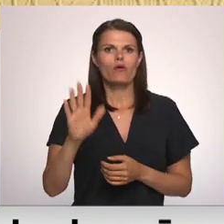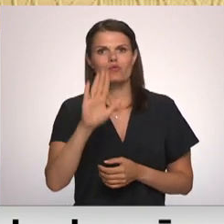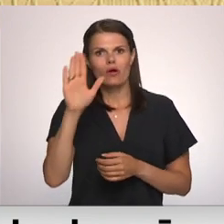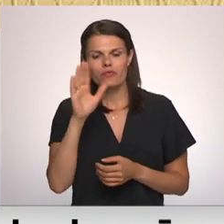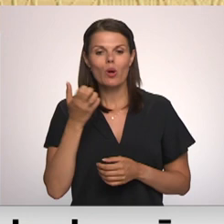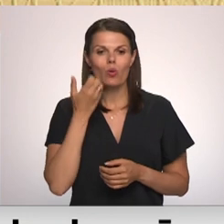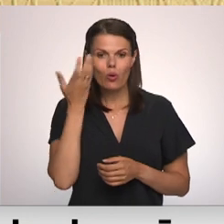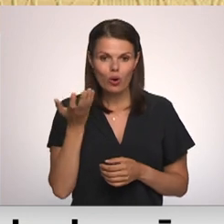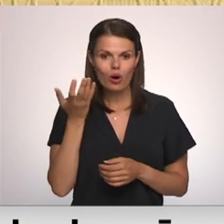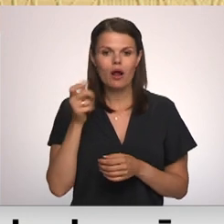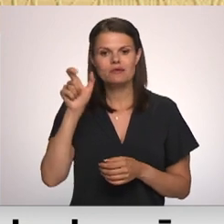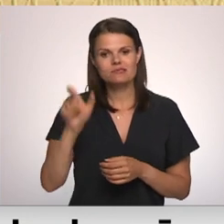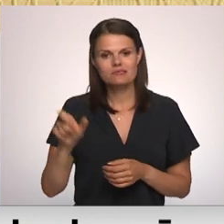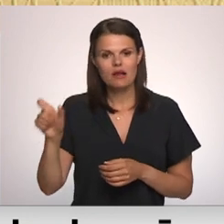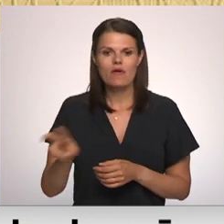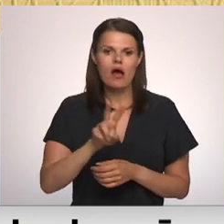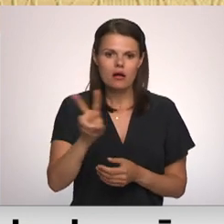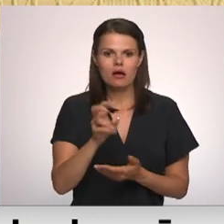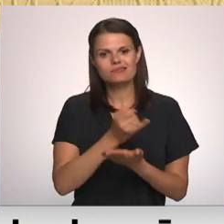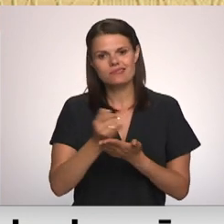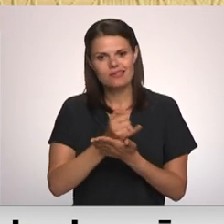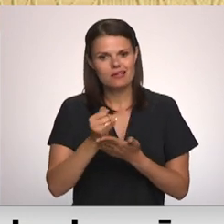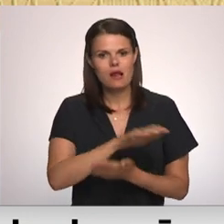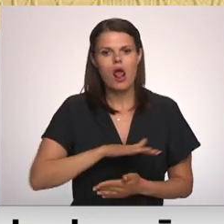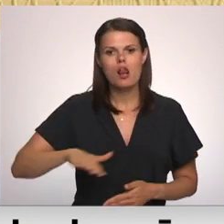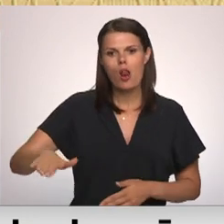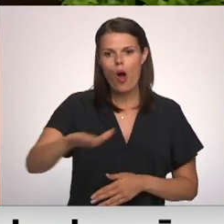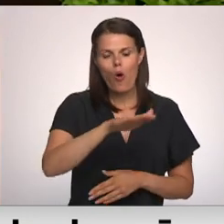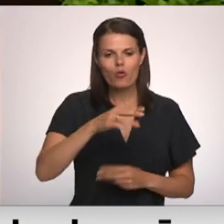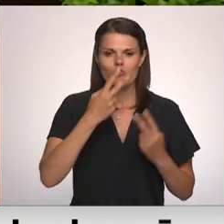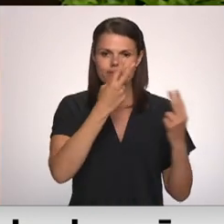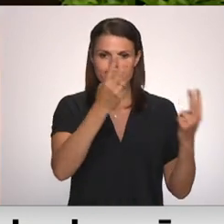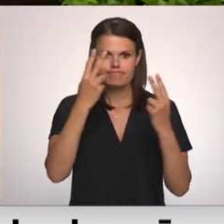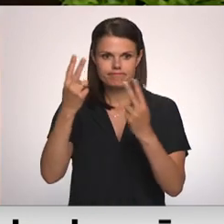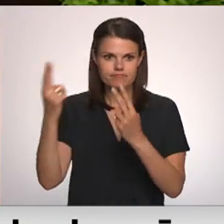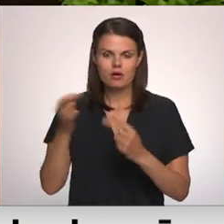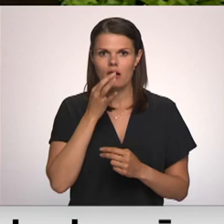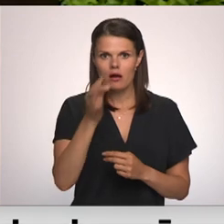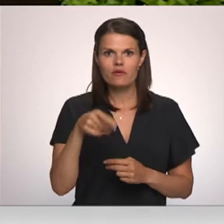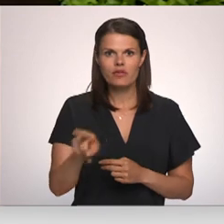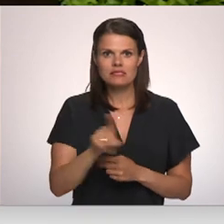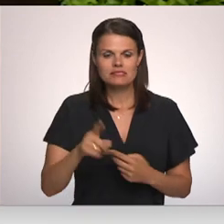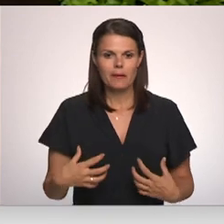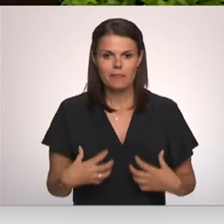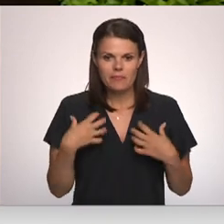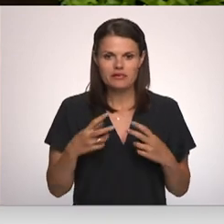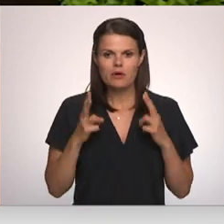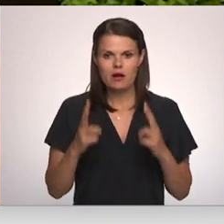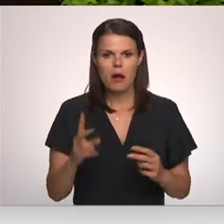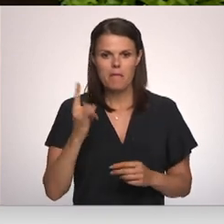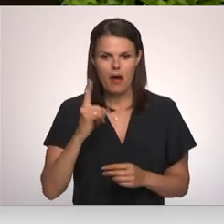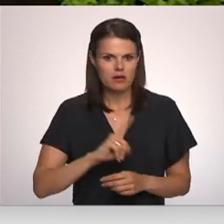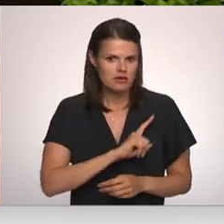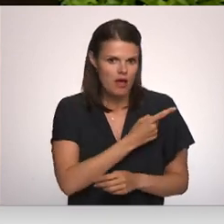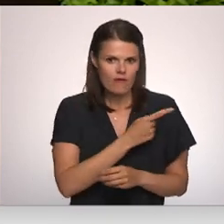cilvēki, kas apkop laukumu, iet apgaitā. Tas ir drausmīgi, ja, kad bērnam ir jācieš šāda lieta,